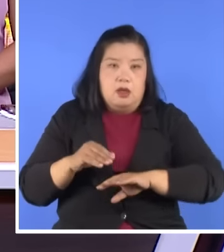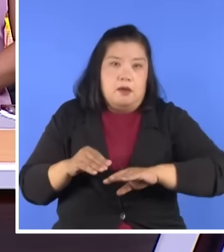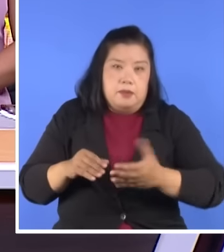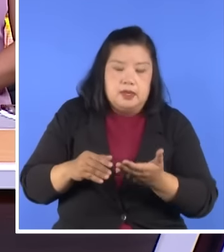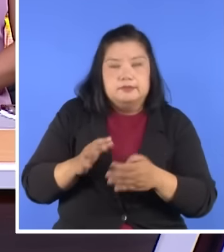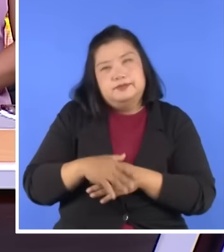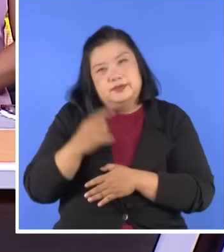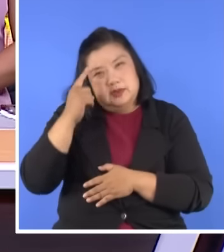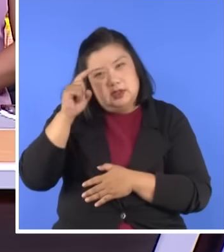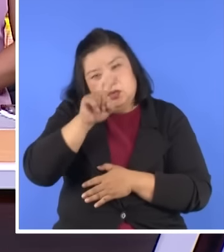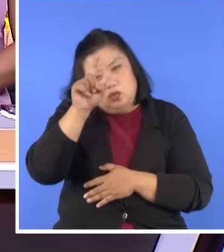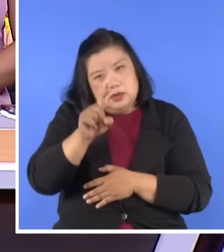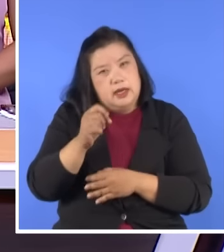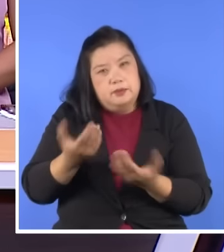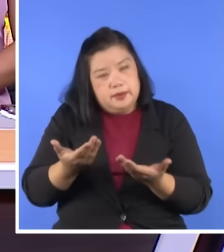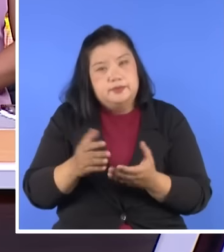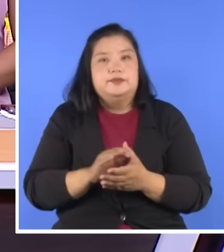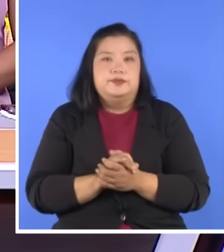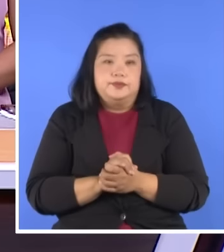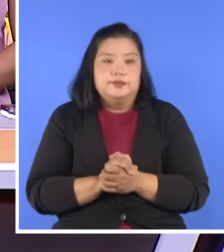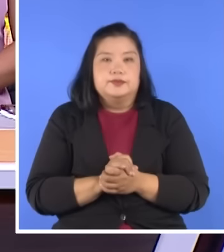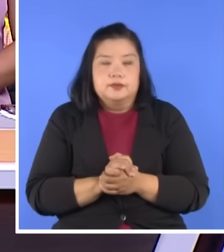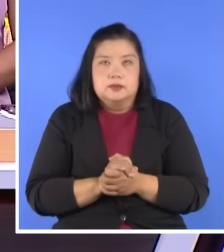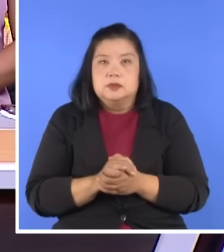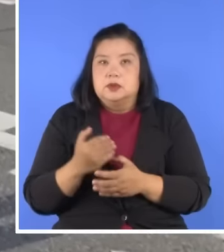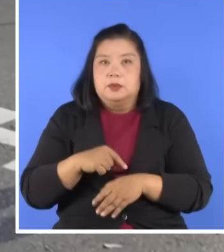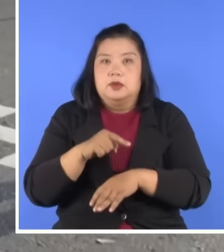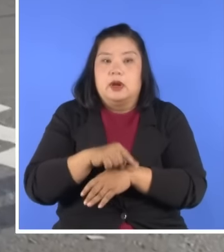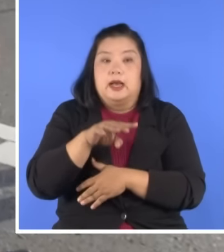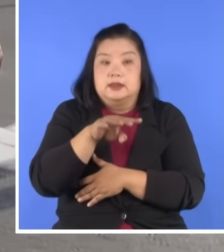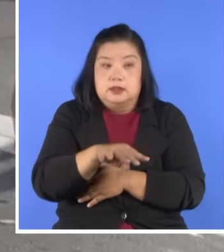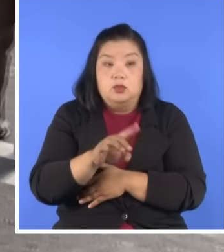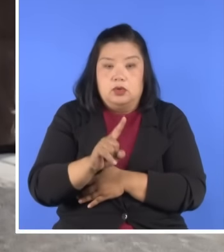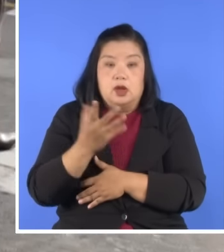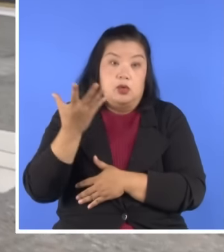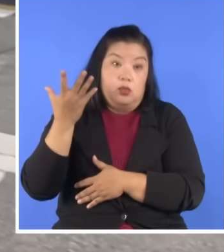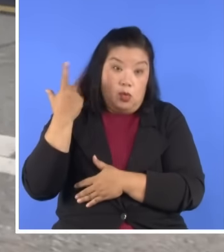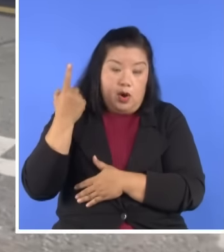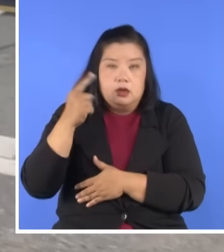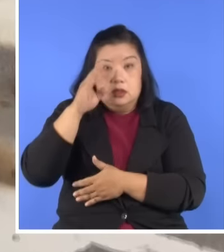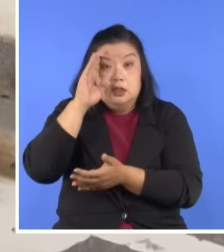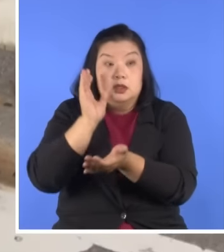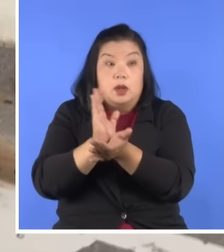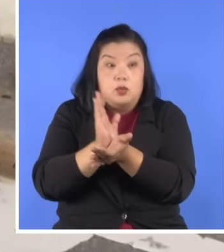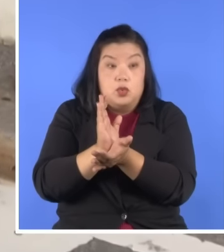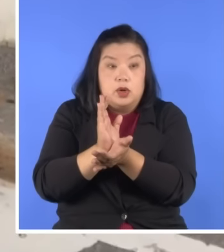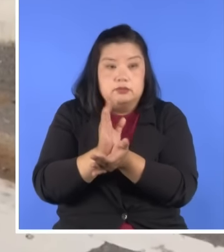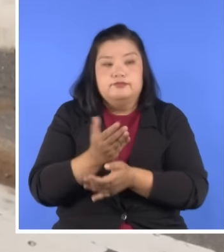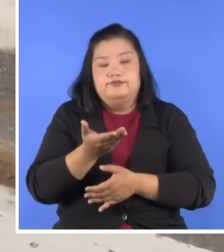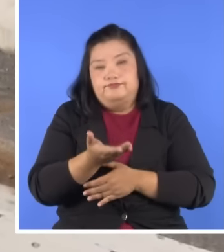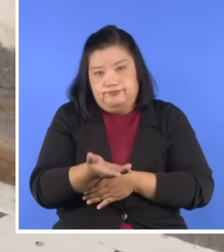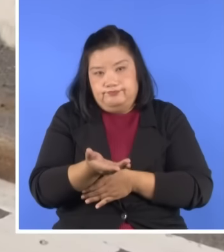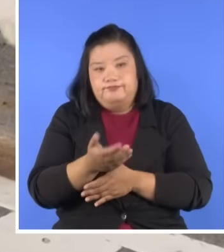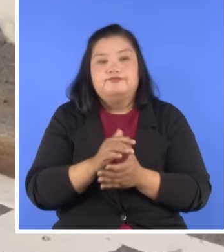สงสัยว่ามีอะไรในจุดนี้อ้าดูนะครับเมื่อตอน 16:00นเศษๆของเมื่อวานเนี้ตำรวจทางหลวงก็คือมอเตอร์เวย์ในช่วงอ่อนนุช